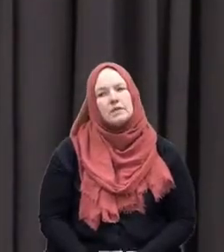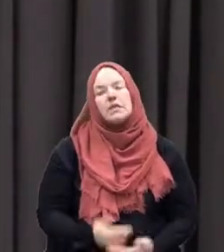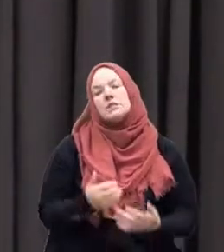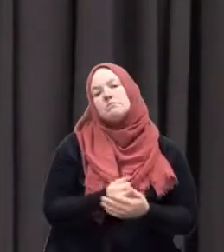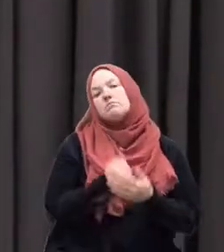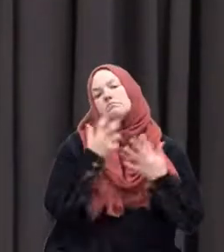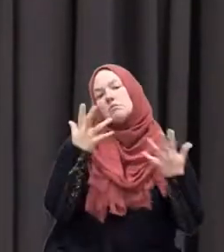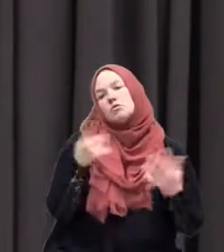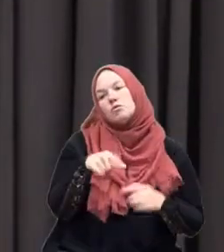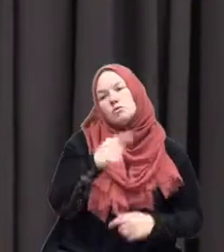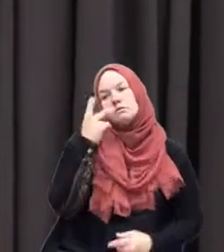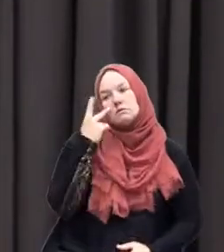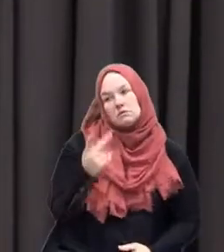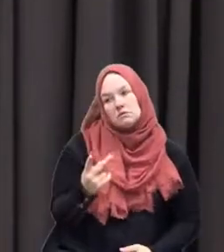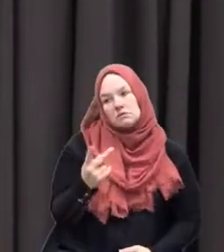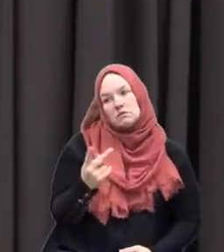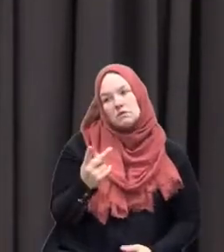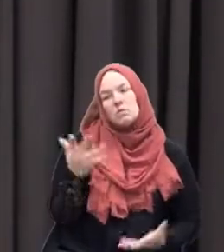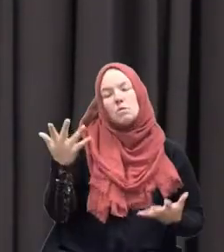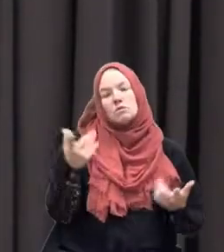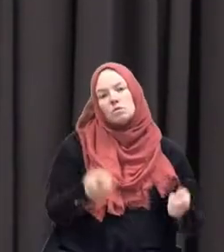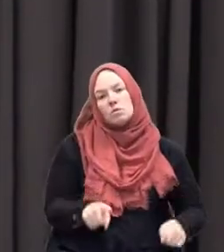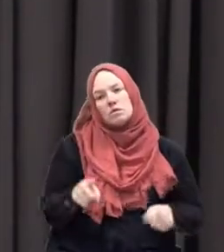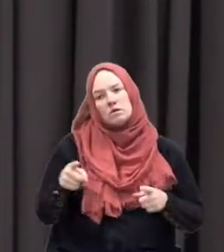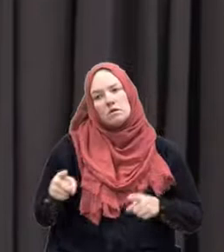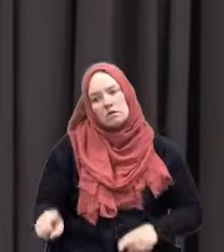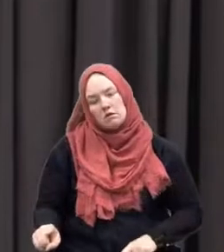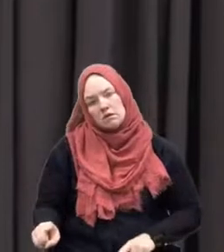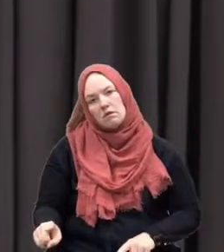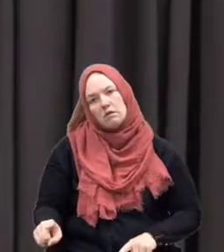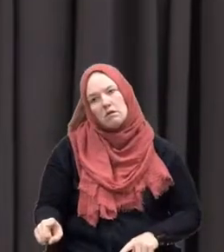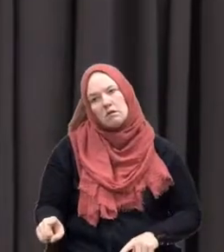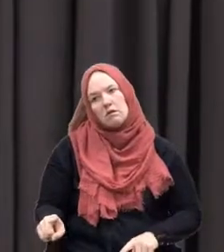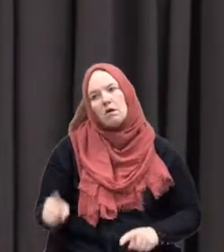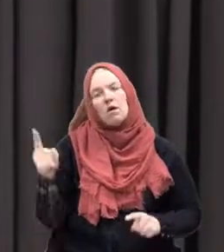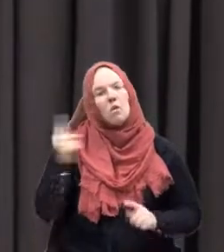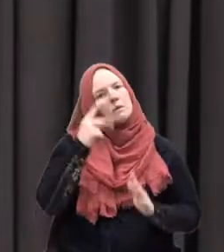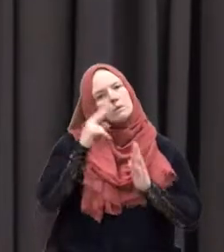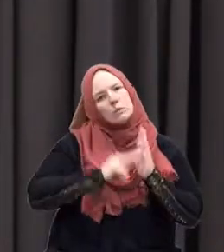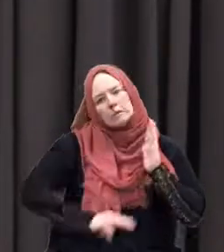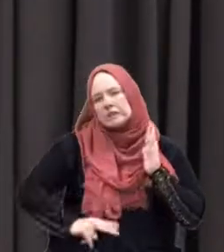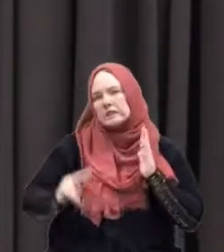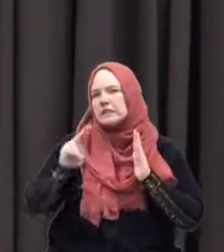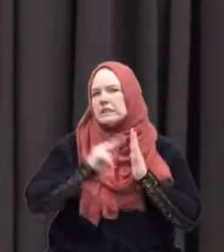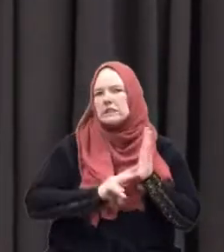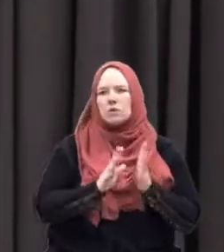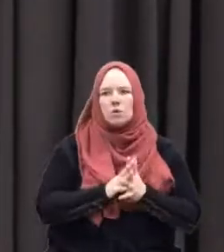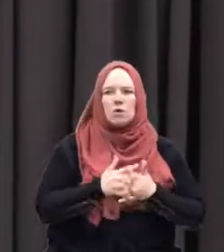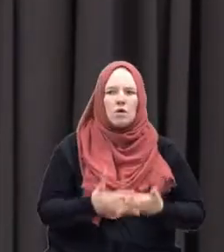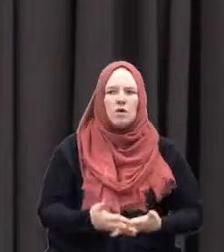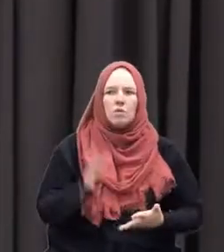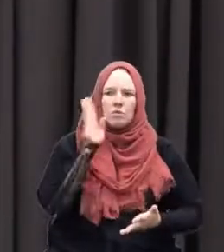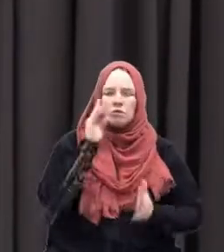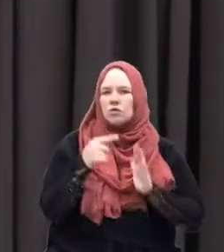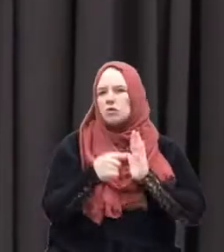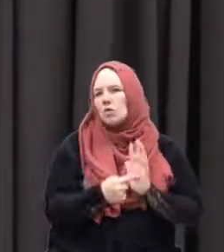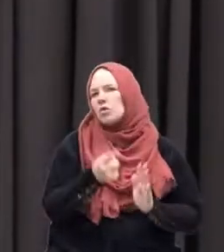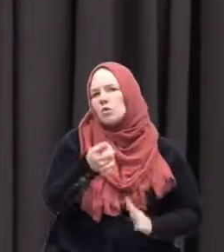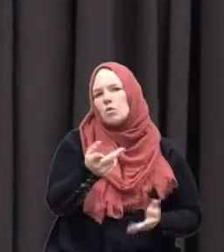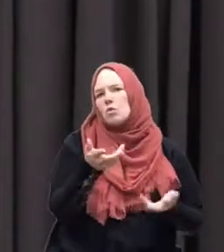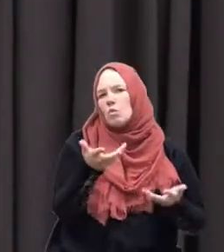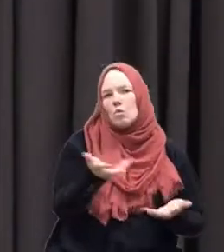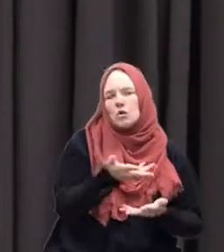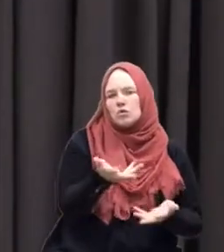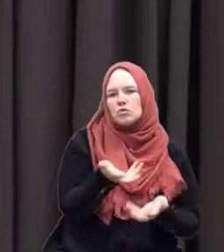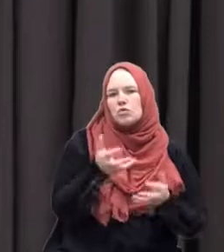قِيلًا. So as much as you see what is going on, keep reading the Quran. It will show